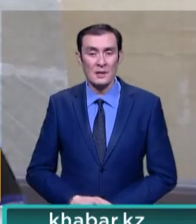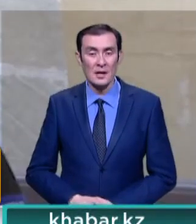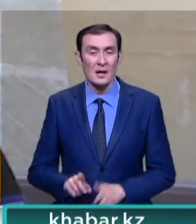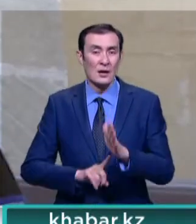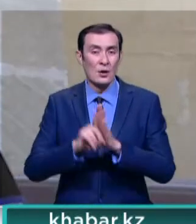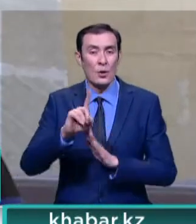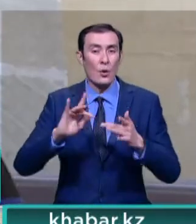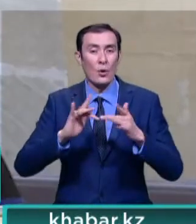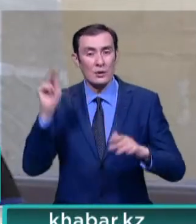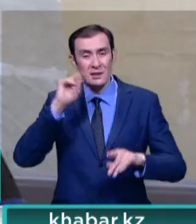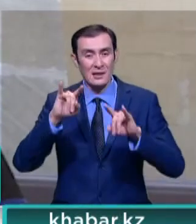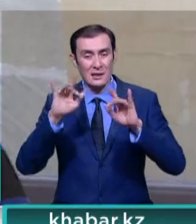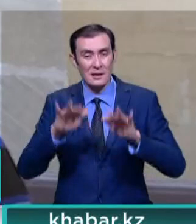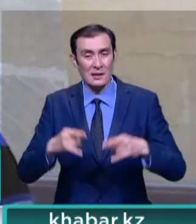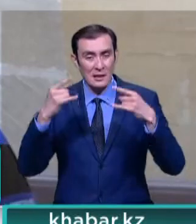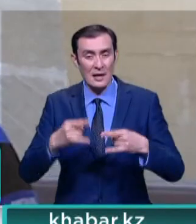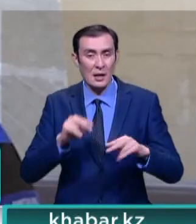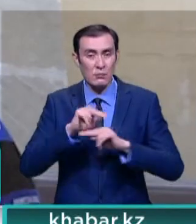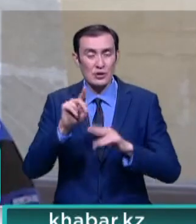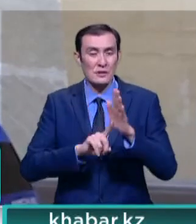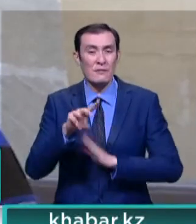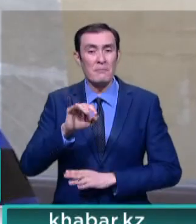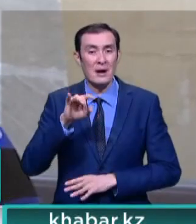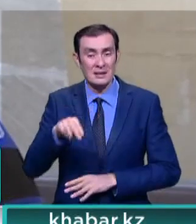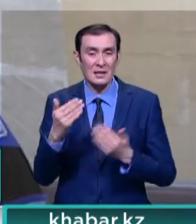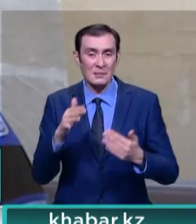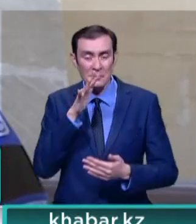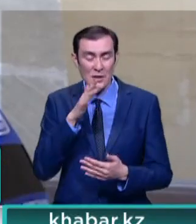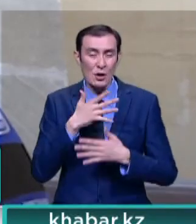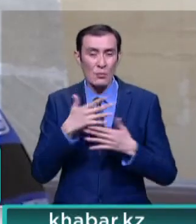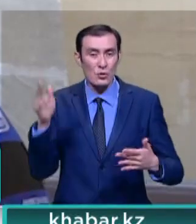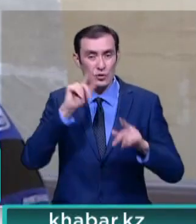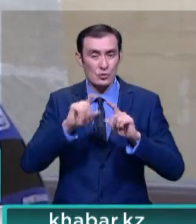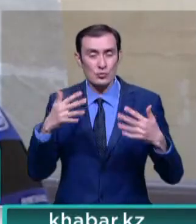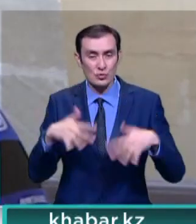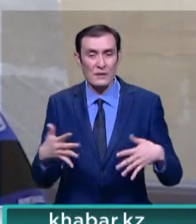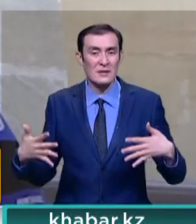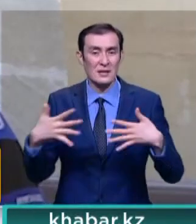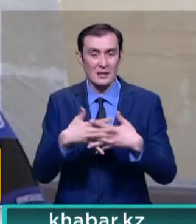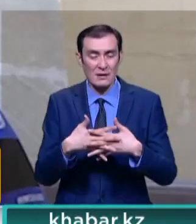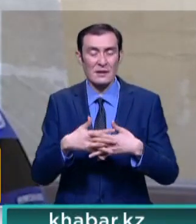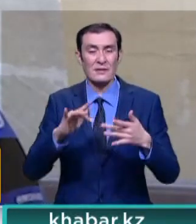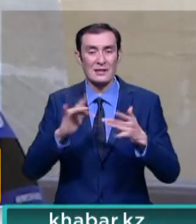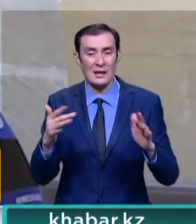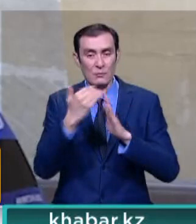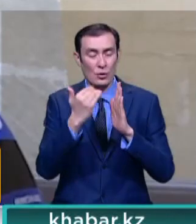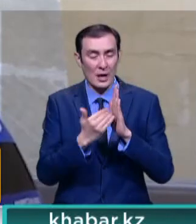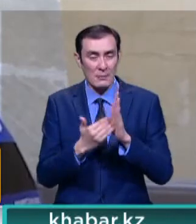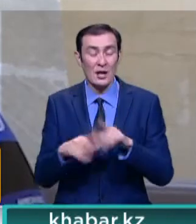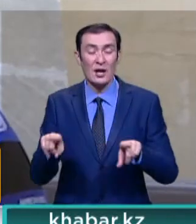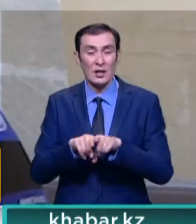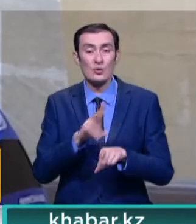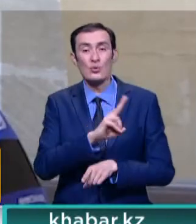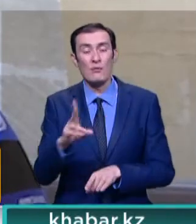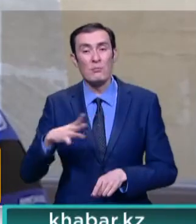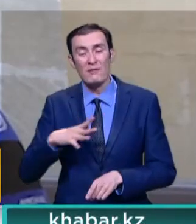Переход на онлайн-обучение состоялся еще в марте, поэтому на данный момент большая часть школ интегрирована в соответствующие платформы. Вместе с тем, для тех, у